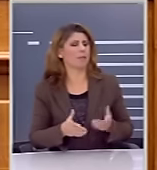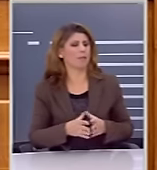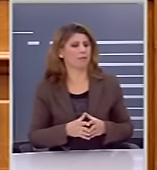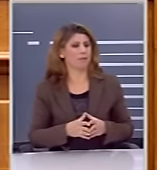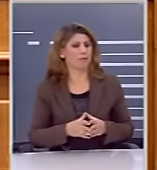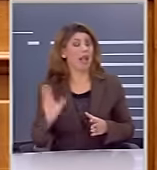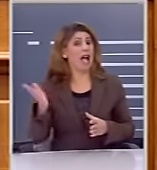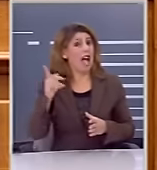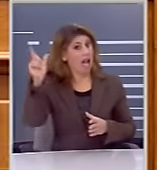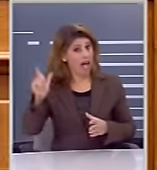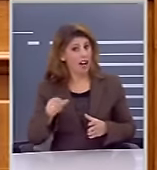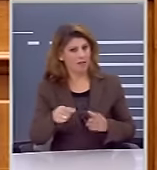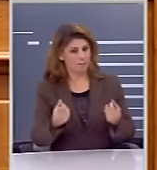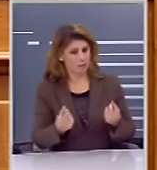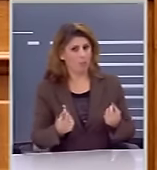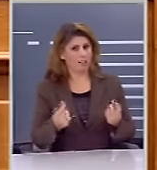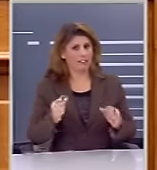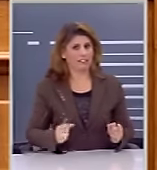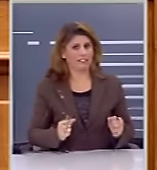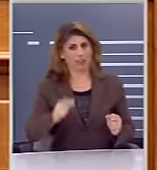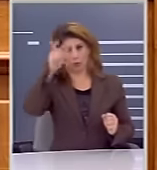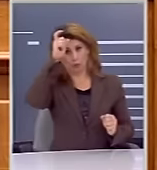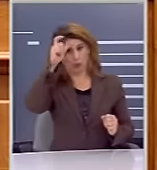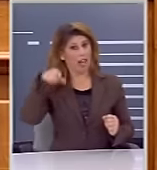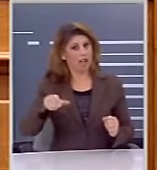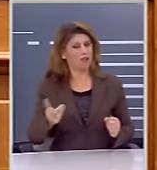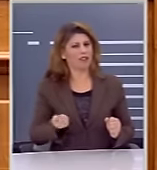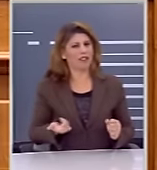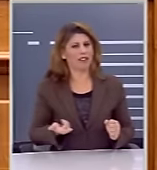ήταν αυτή η προκλητική στάση της Τουρκίας?